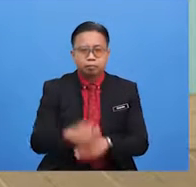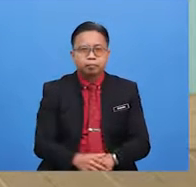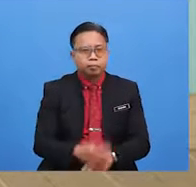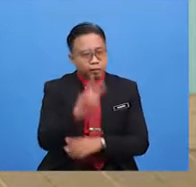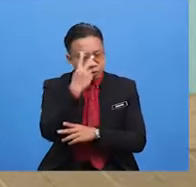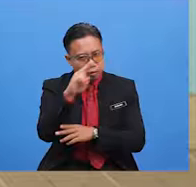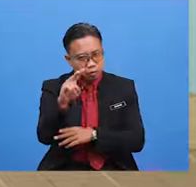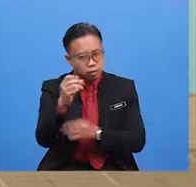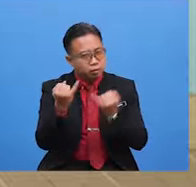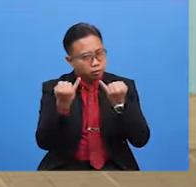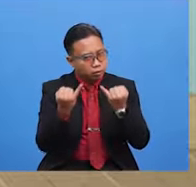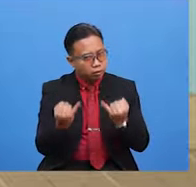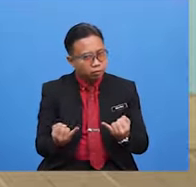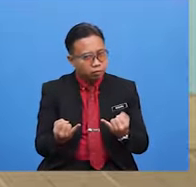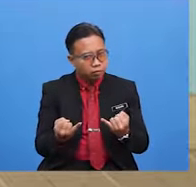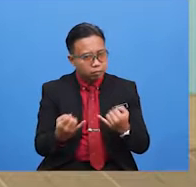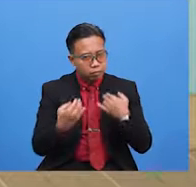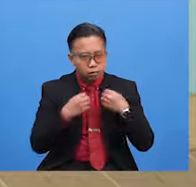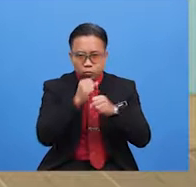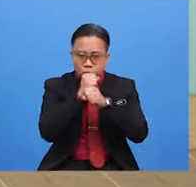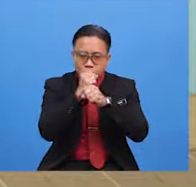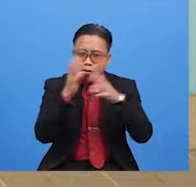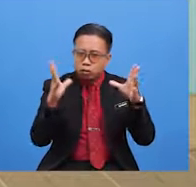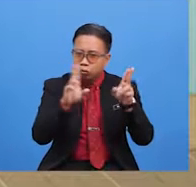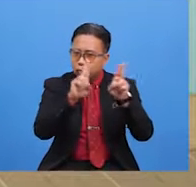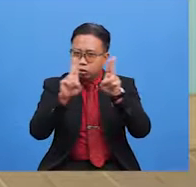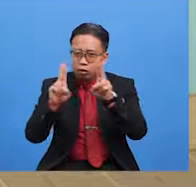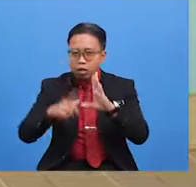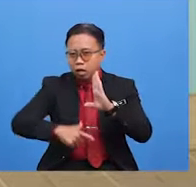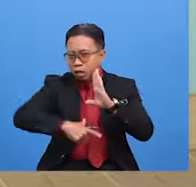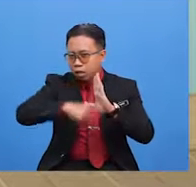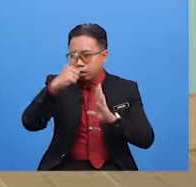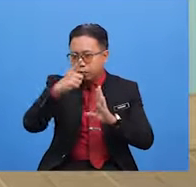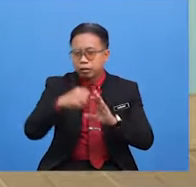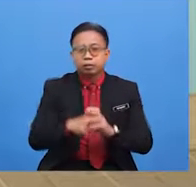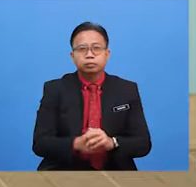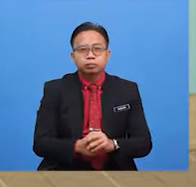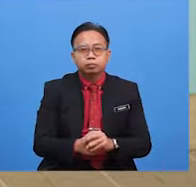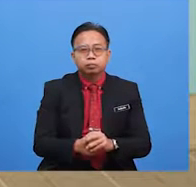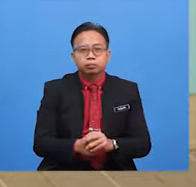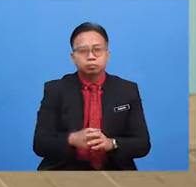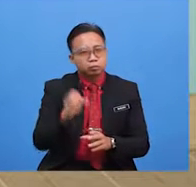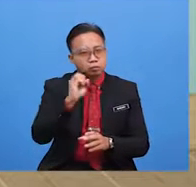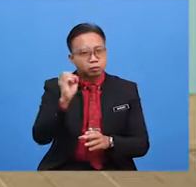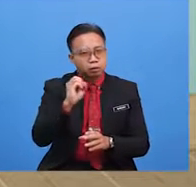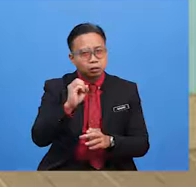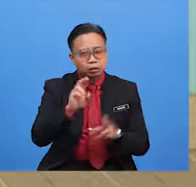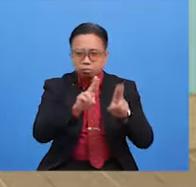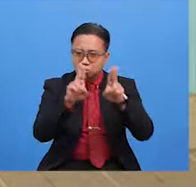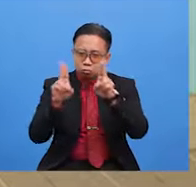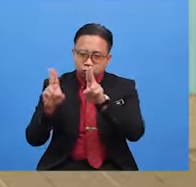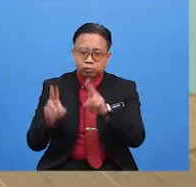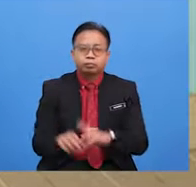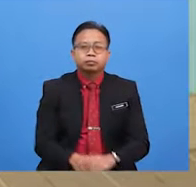Nampak tak jisin belum yang berisi dengan udara lebih berbanding dengan jisin belum yang tidak berisi dengan